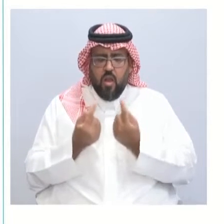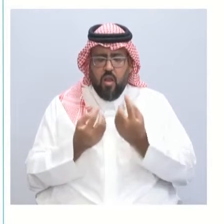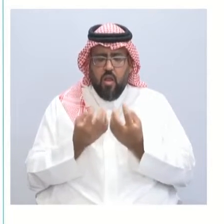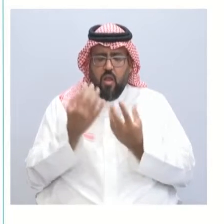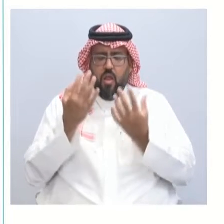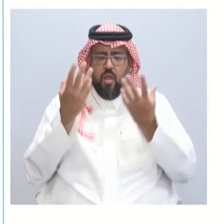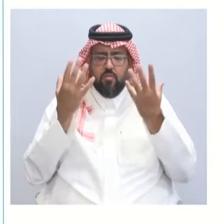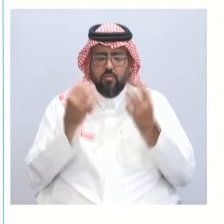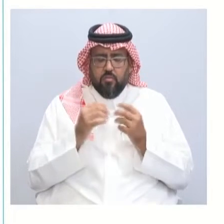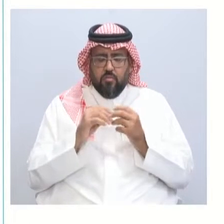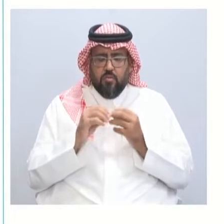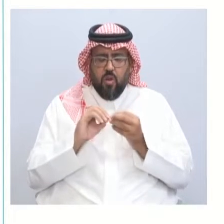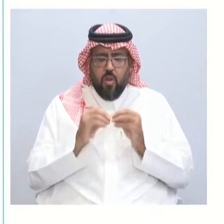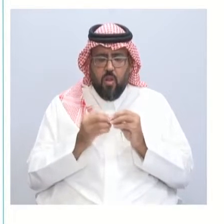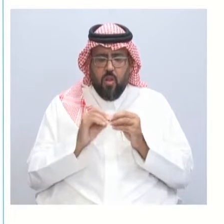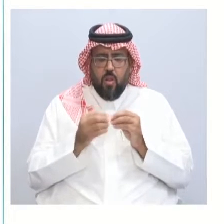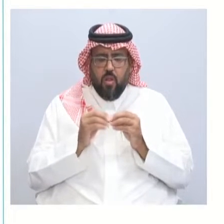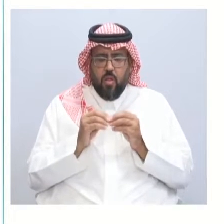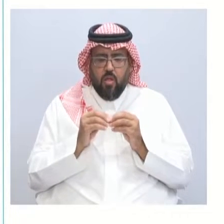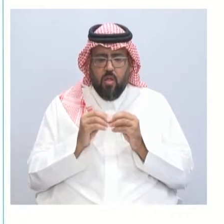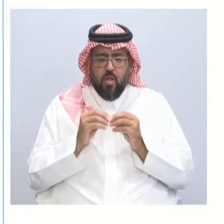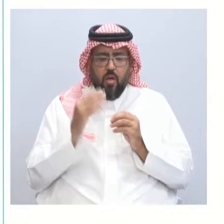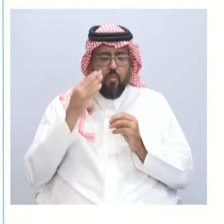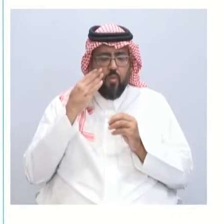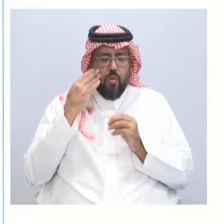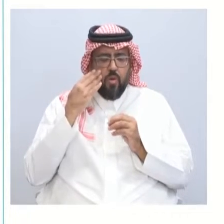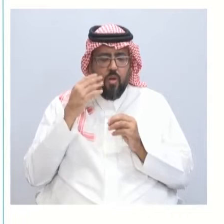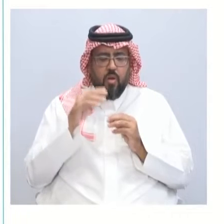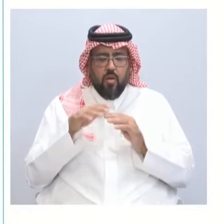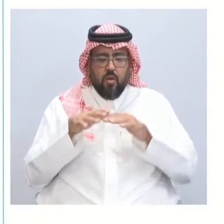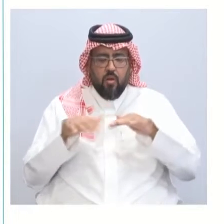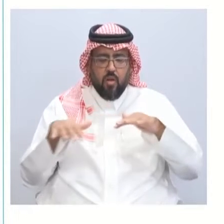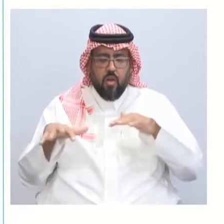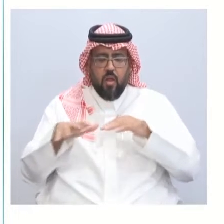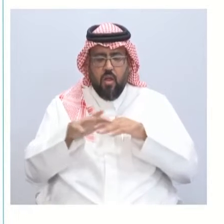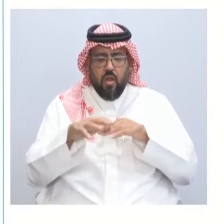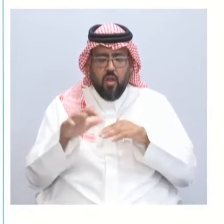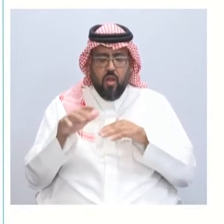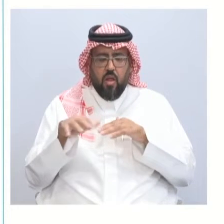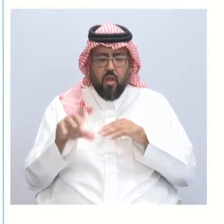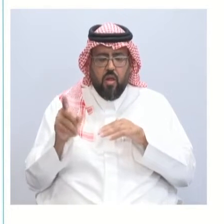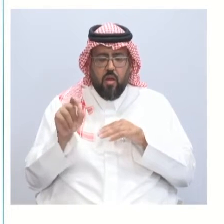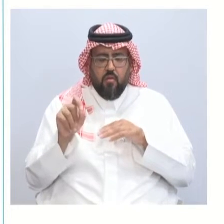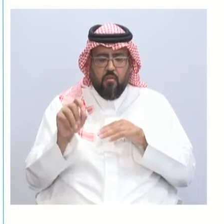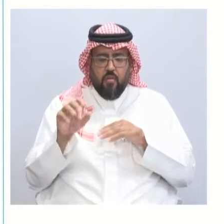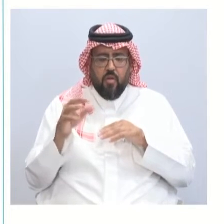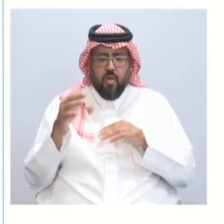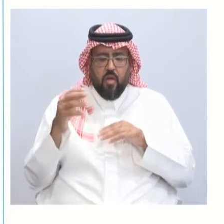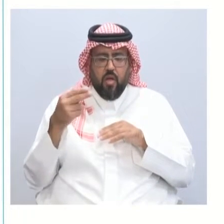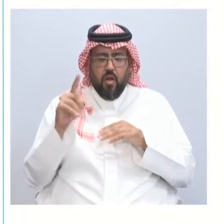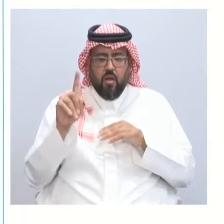متحوله اللون البني هو الرف العربي الرف العربي وهو